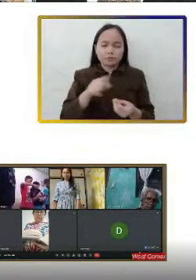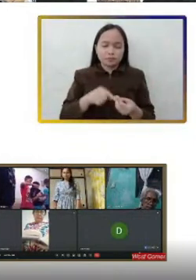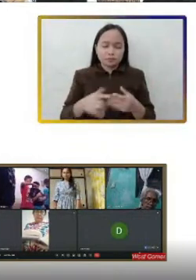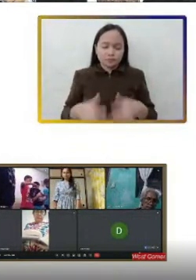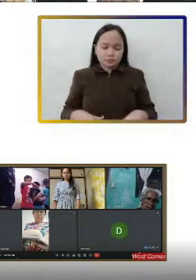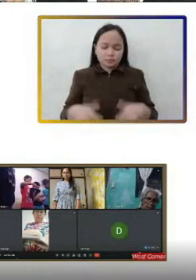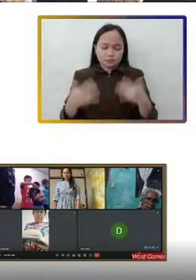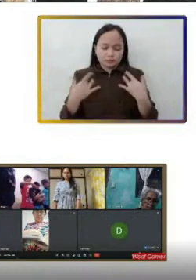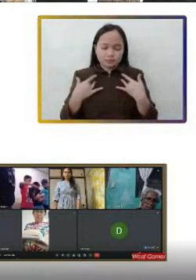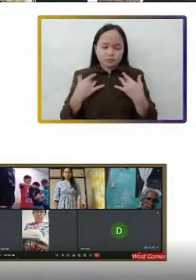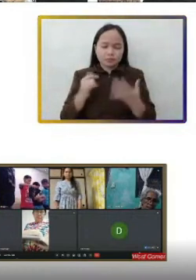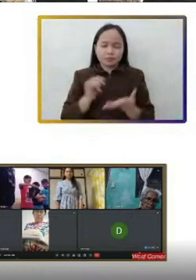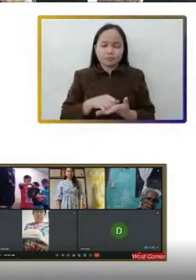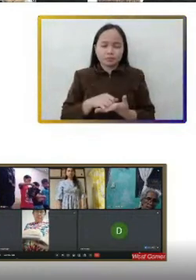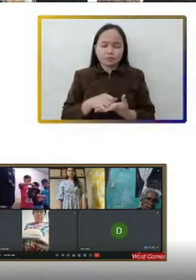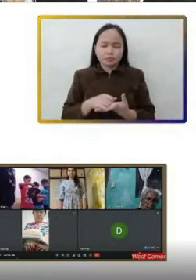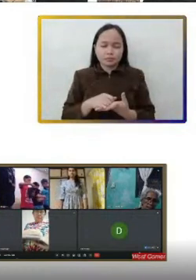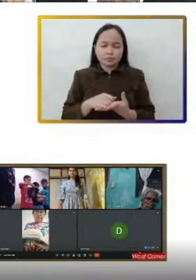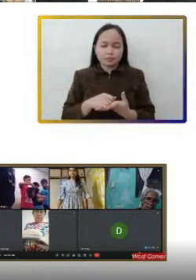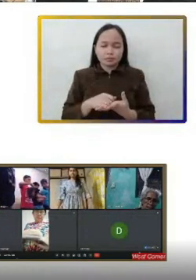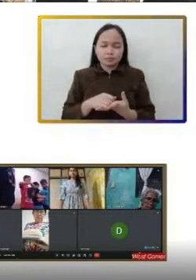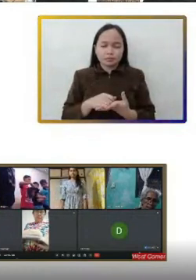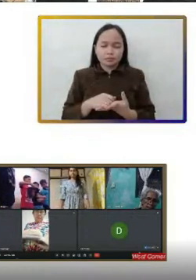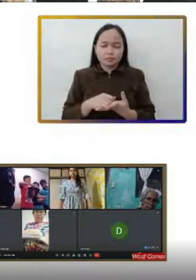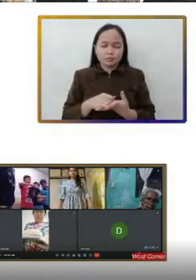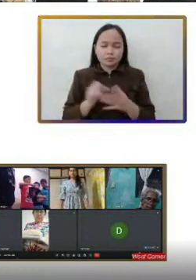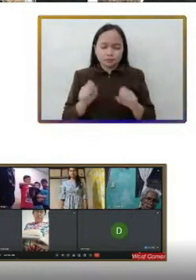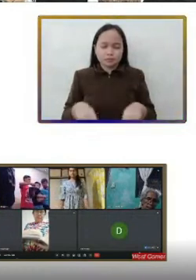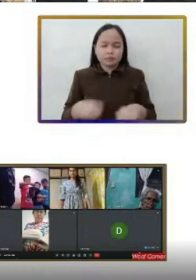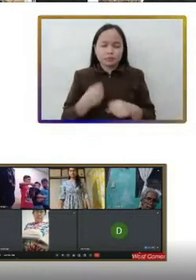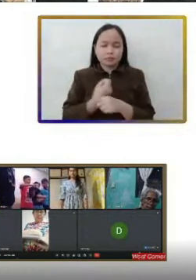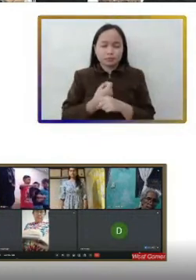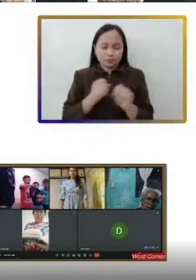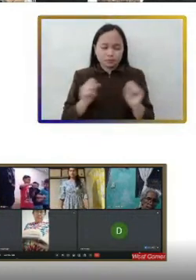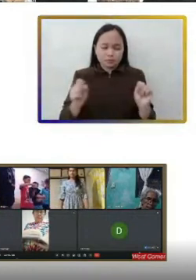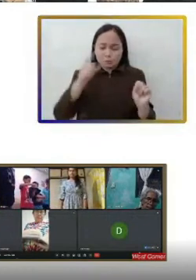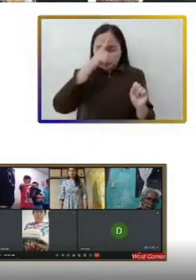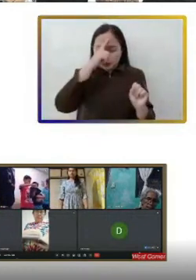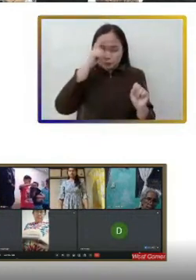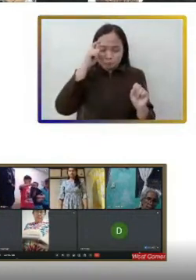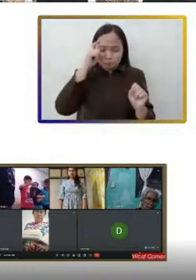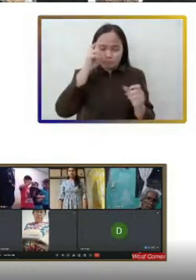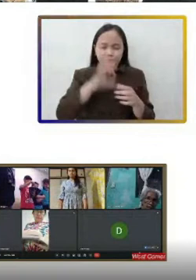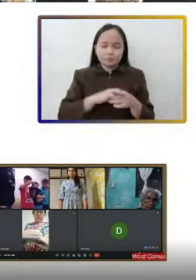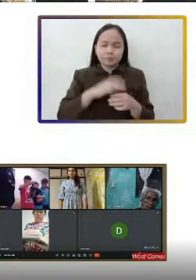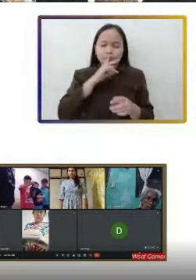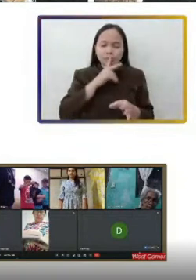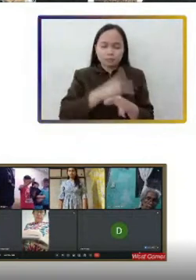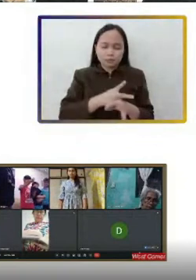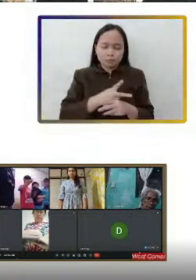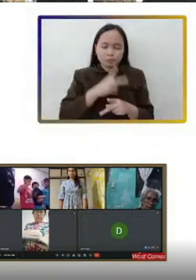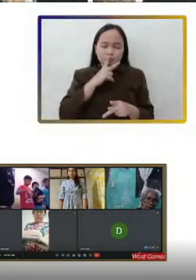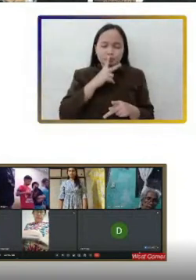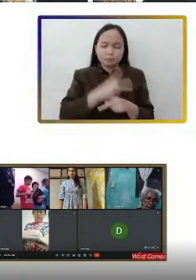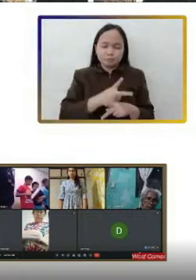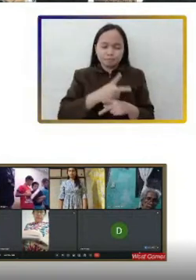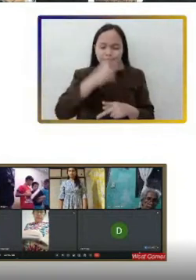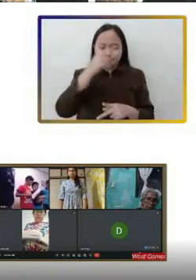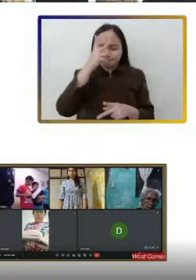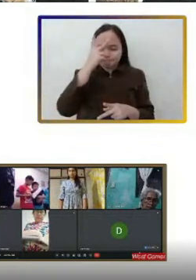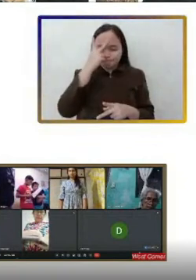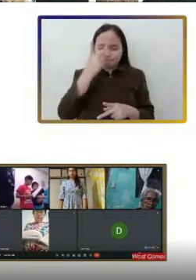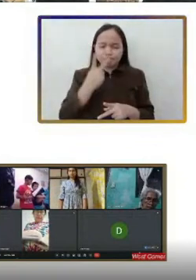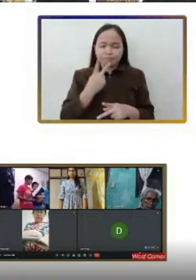na nasasalba dahil sa proper parenting, oh Diyos. Sa proper na